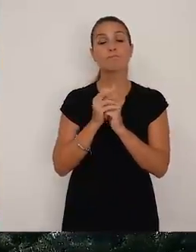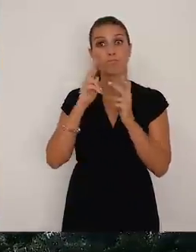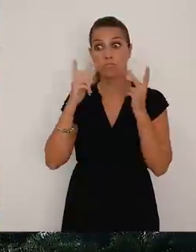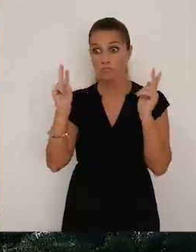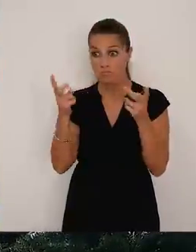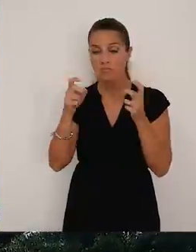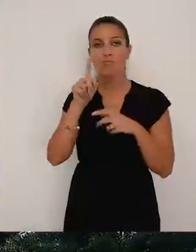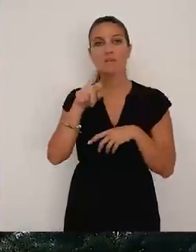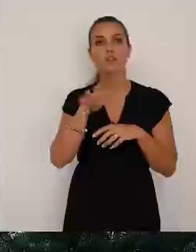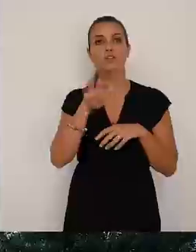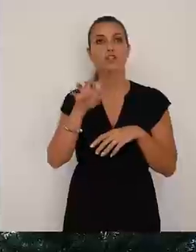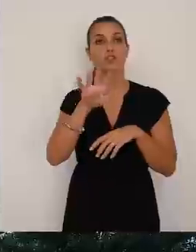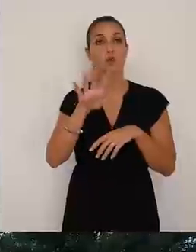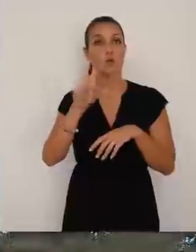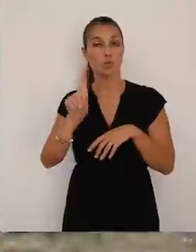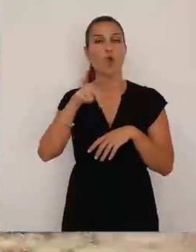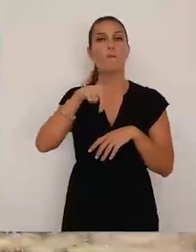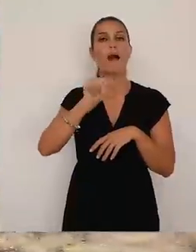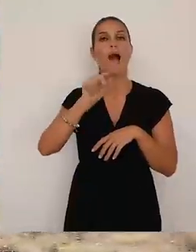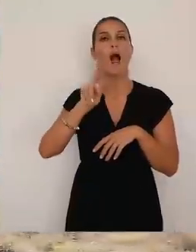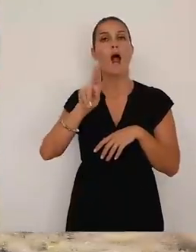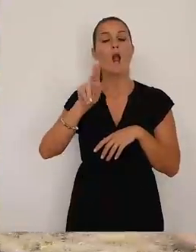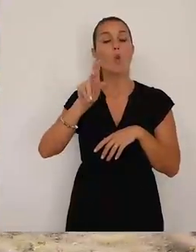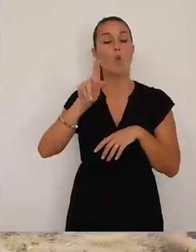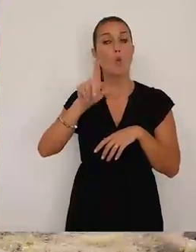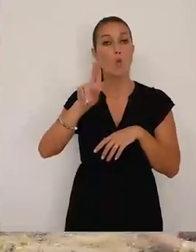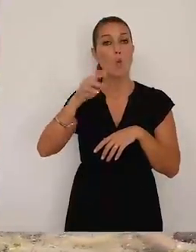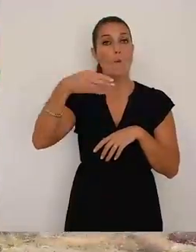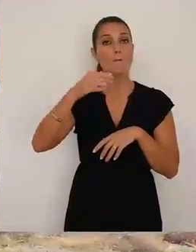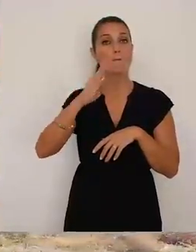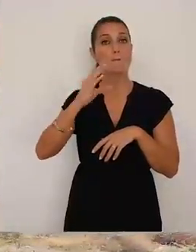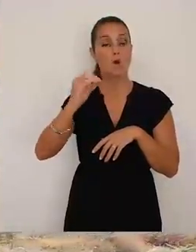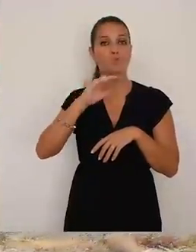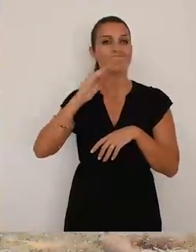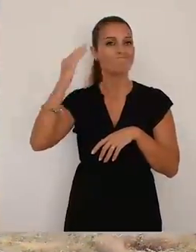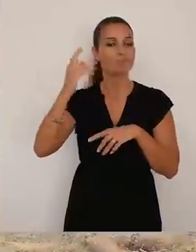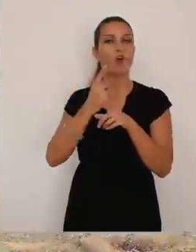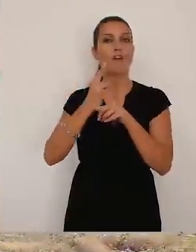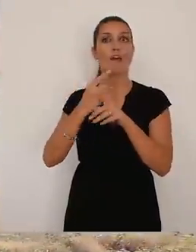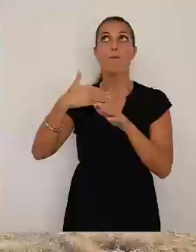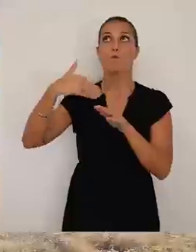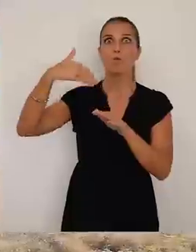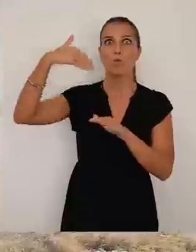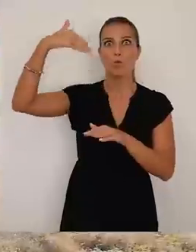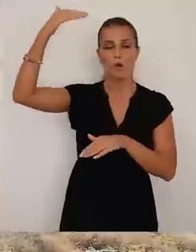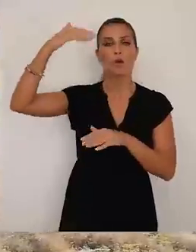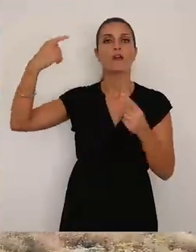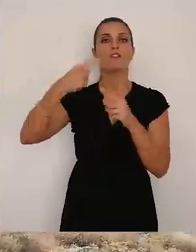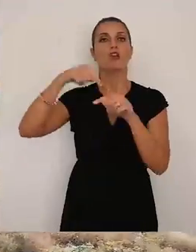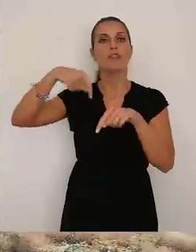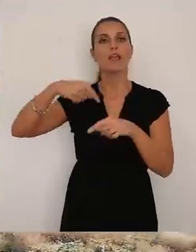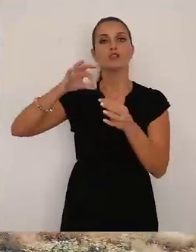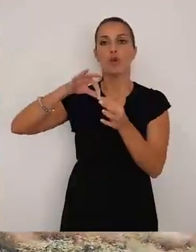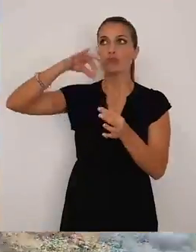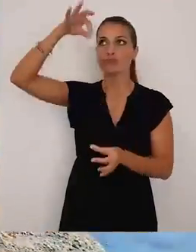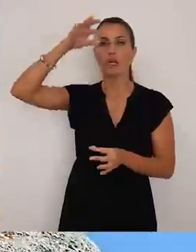Individuato nel 1951 da Giuseppe Palumbo, il monolite doveva avere in passato dimensioni maggiori rispetto alla sua altezza, che oggi si